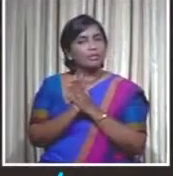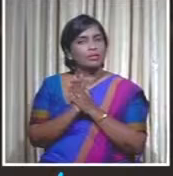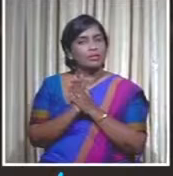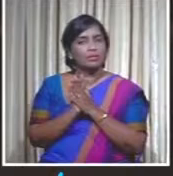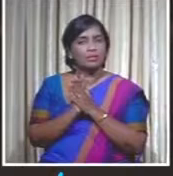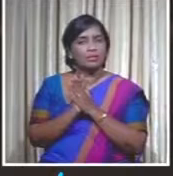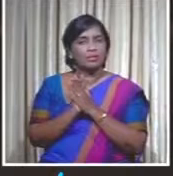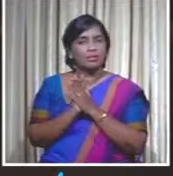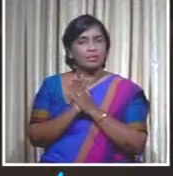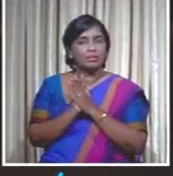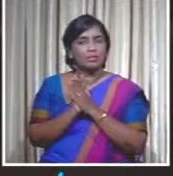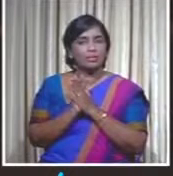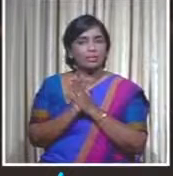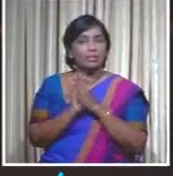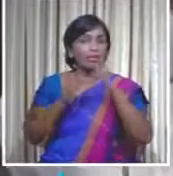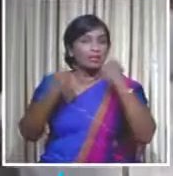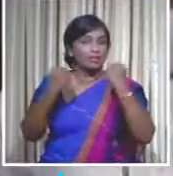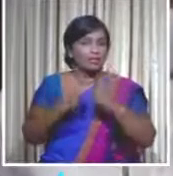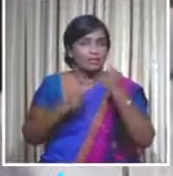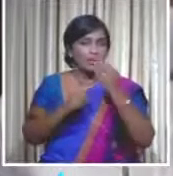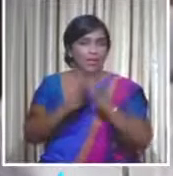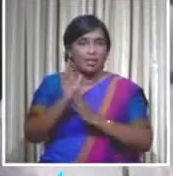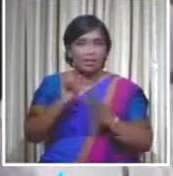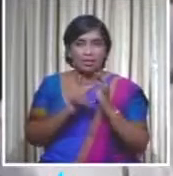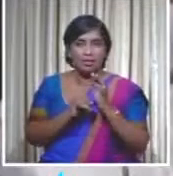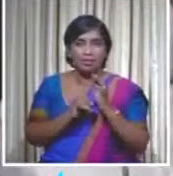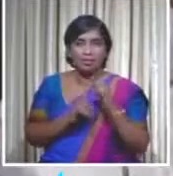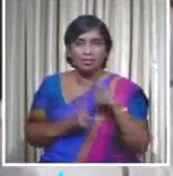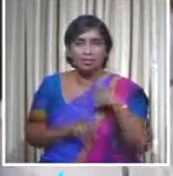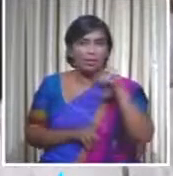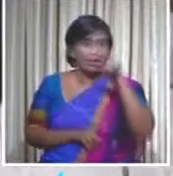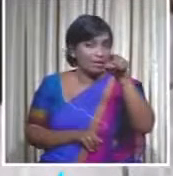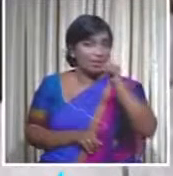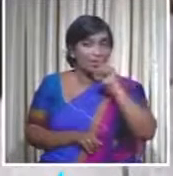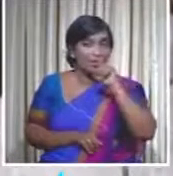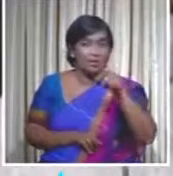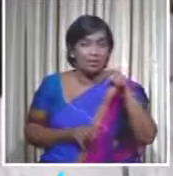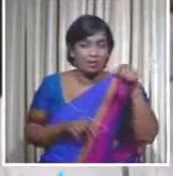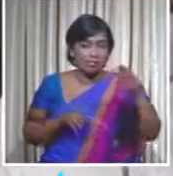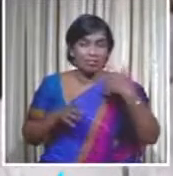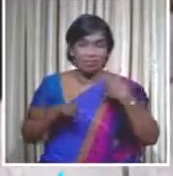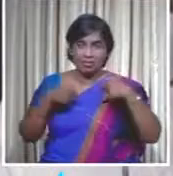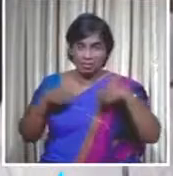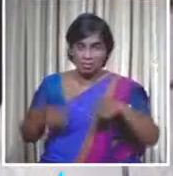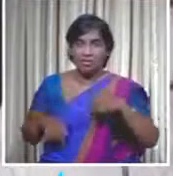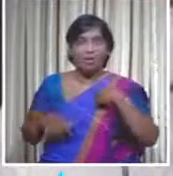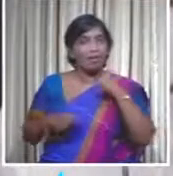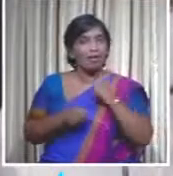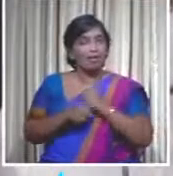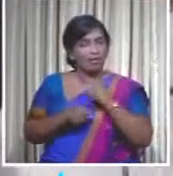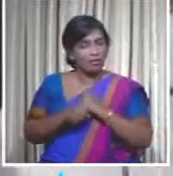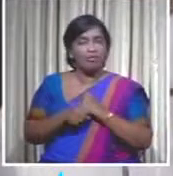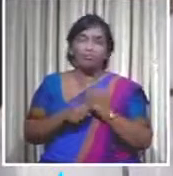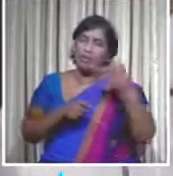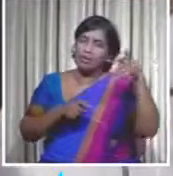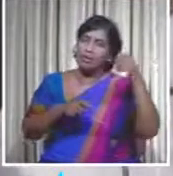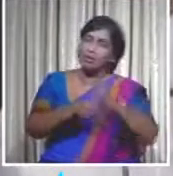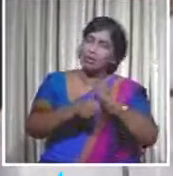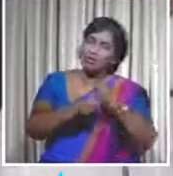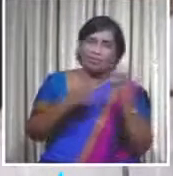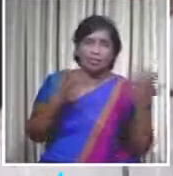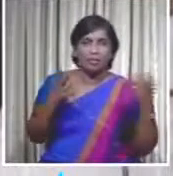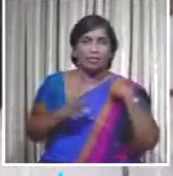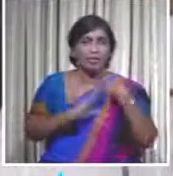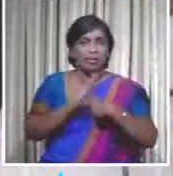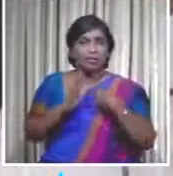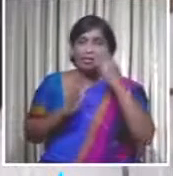Garu Sabapathumani, Amatitumani, Mama Obatumata Kiani, Me Patinagana. Ape andu hadunat, koi andu hadunat,